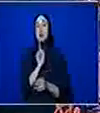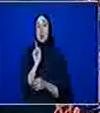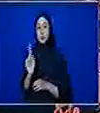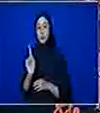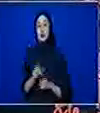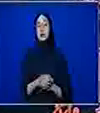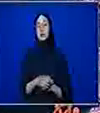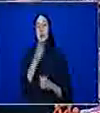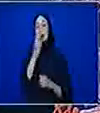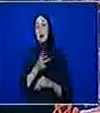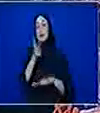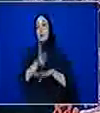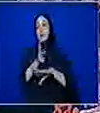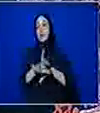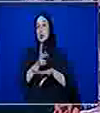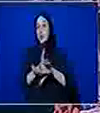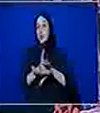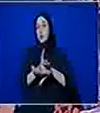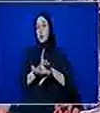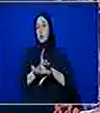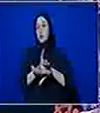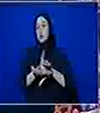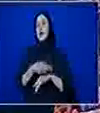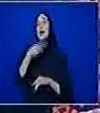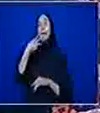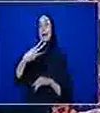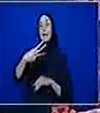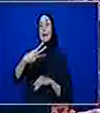lihat, yaitu video E.